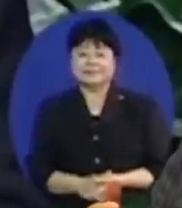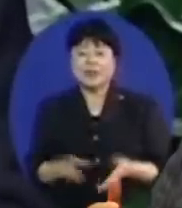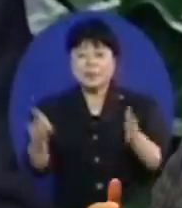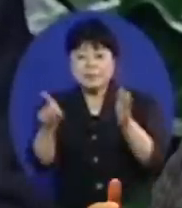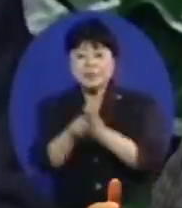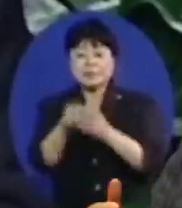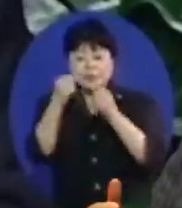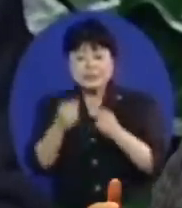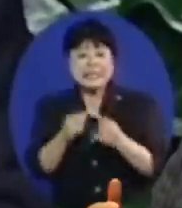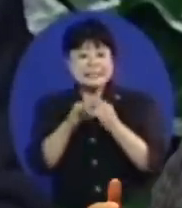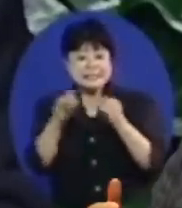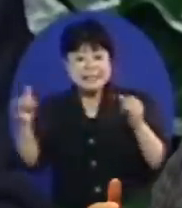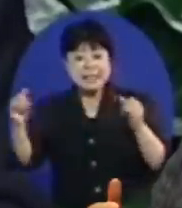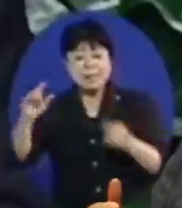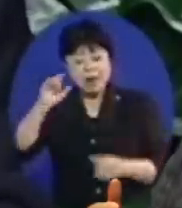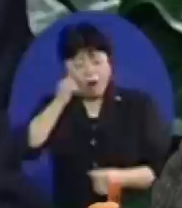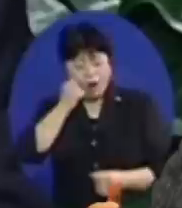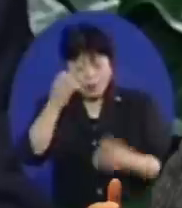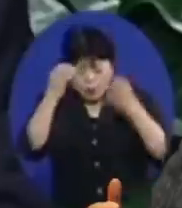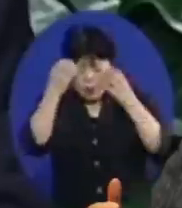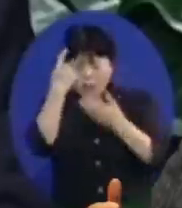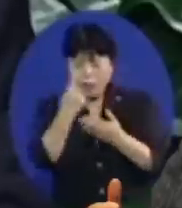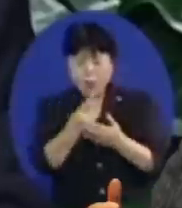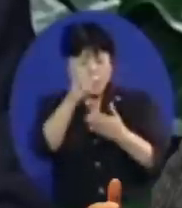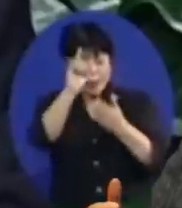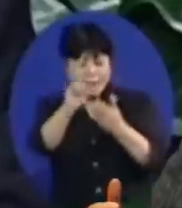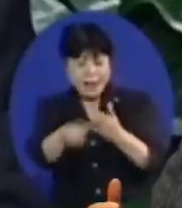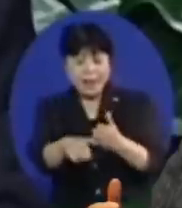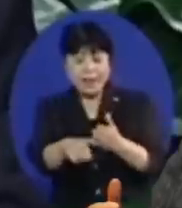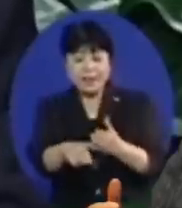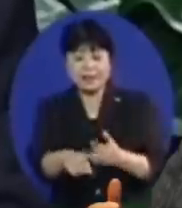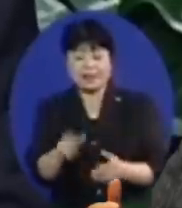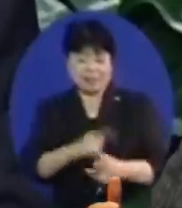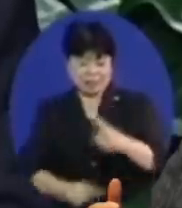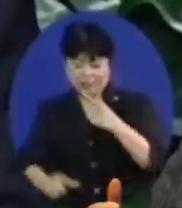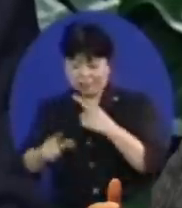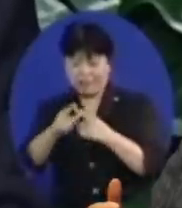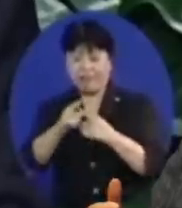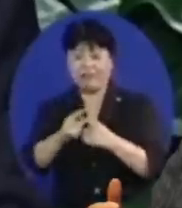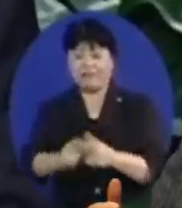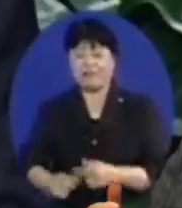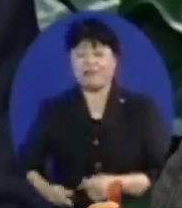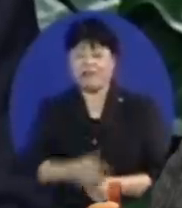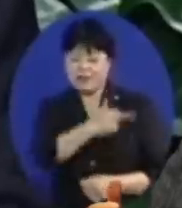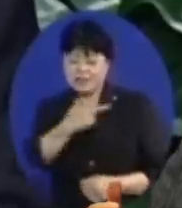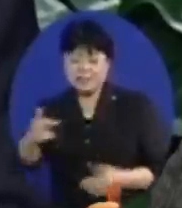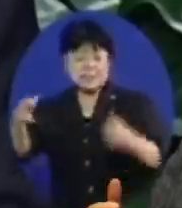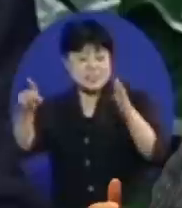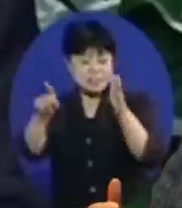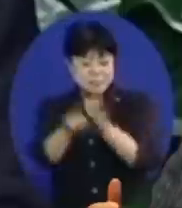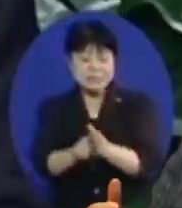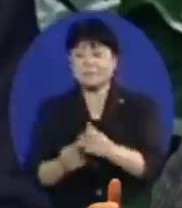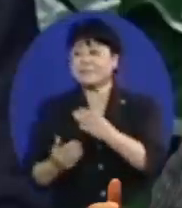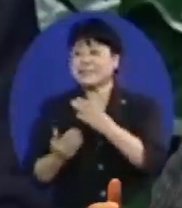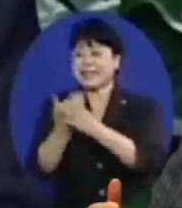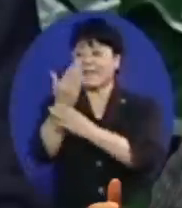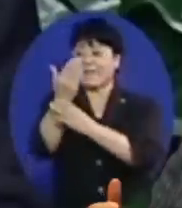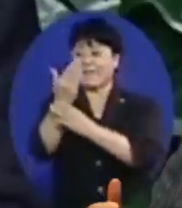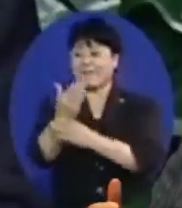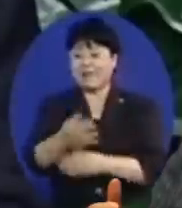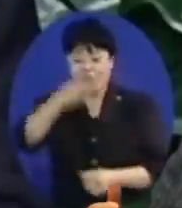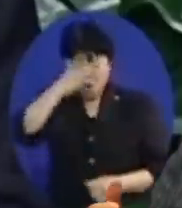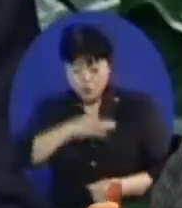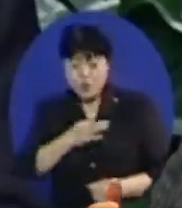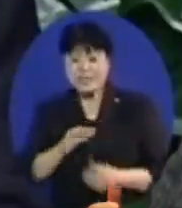믿음으로 사는 사람은 어려움과 고난이 다가올수록 오히려 더 큰 믿음이 생겨나고 유익이